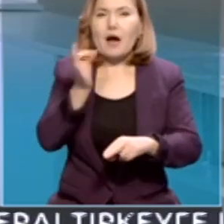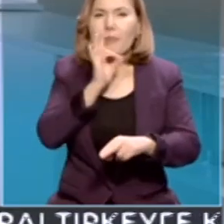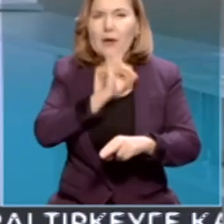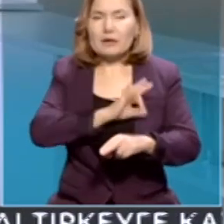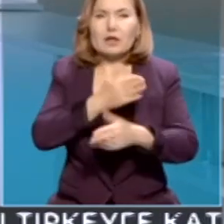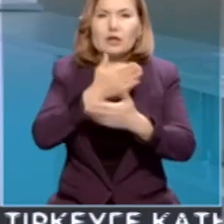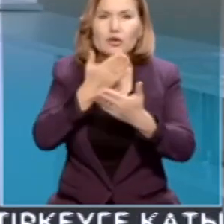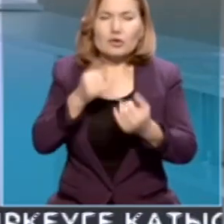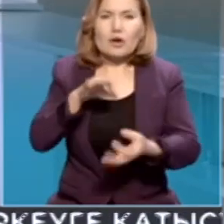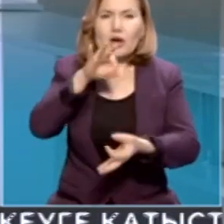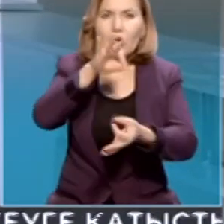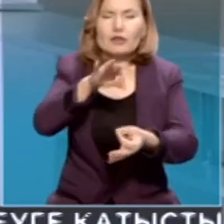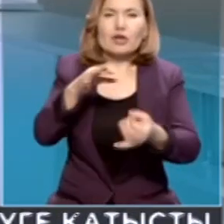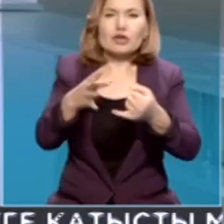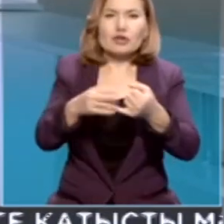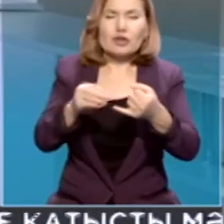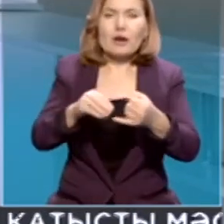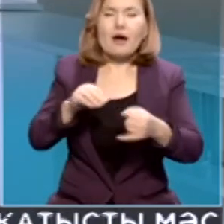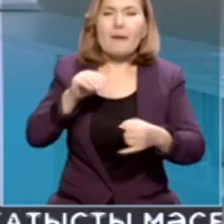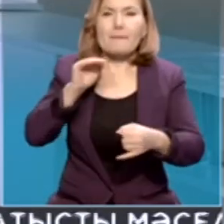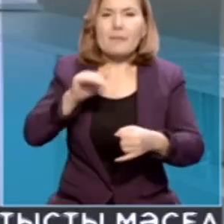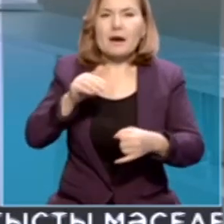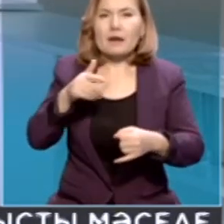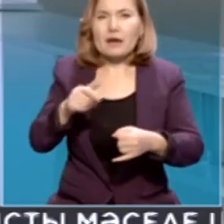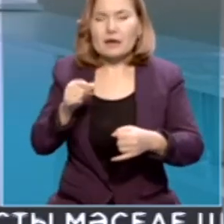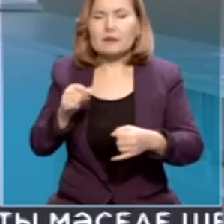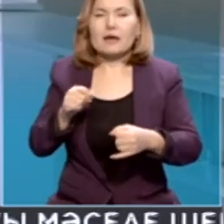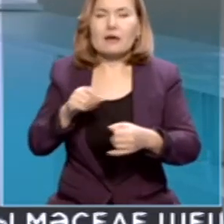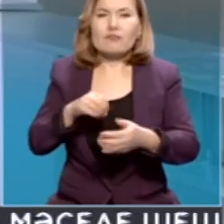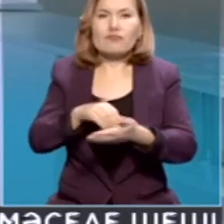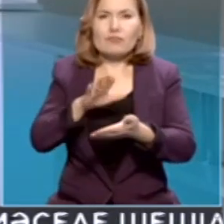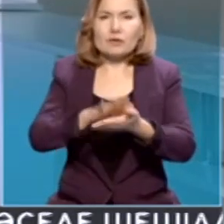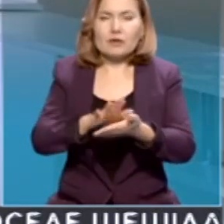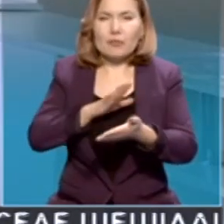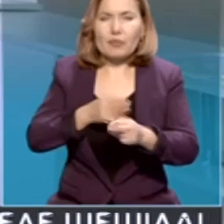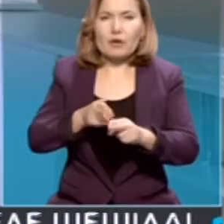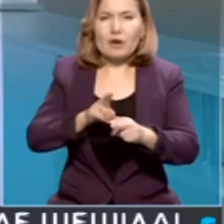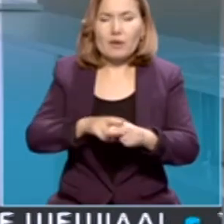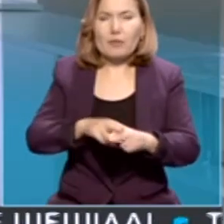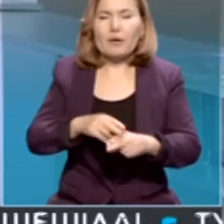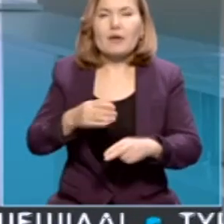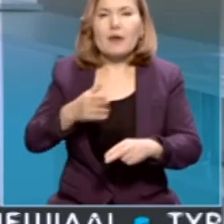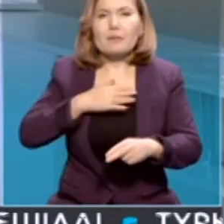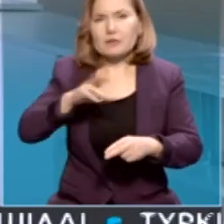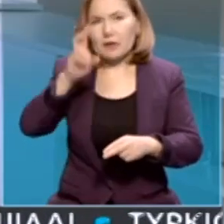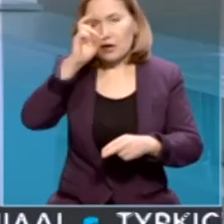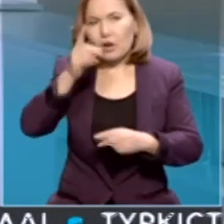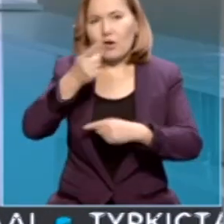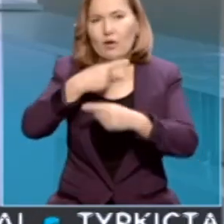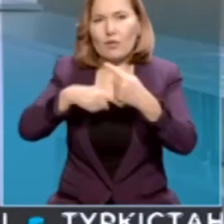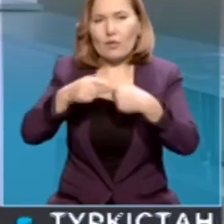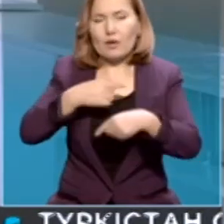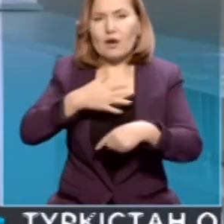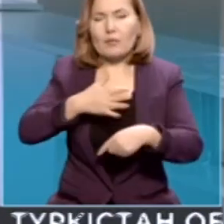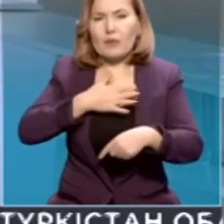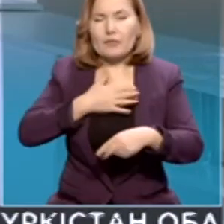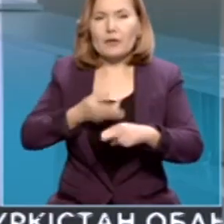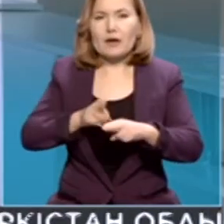жатқан мыңдаған гектар жер анықталды. Оны иеленіп отырған азаматтарға жазбаша ескертулер берілді. Былтыр облыста